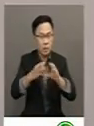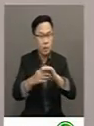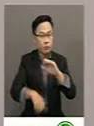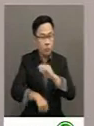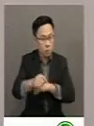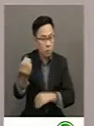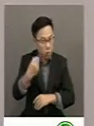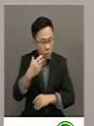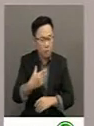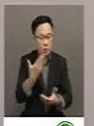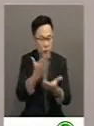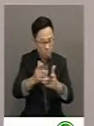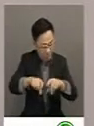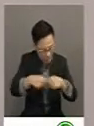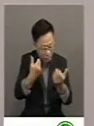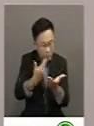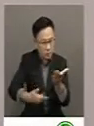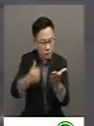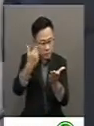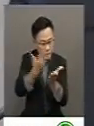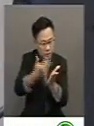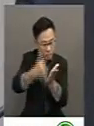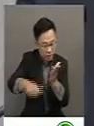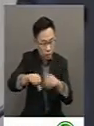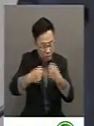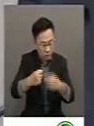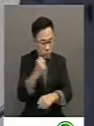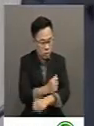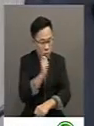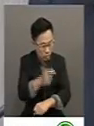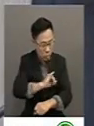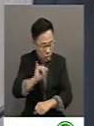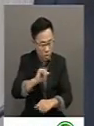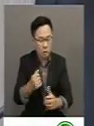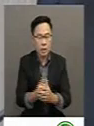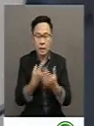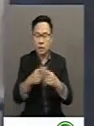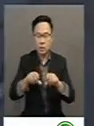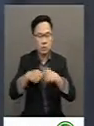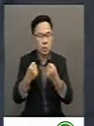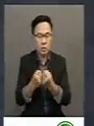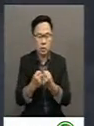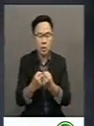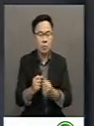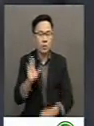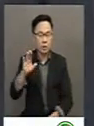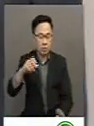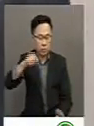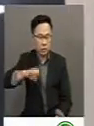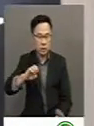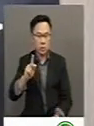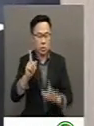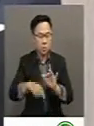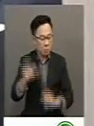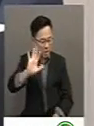ะคะก็ต้องการหักภาษีแต่ฝั่งของบริษัทสปอร์ตฮีโร่ของซิโก้ต้องการให้สมาคมรับผิดชอบด้านภาษีเ